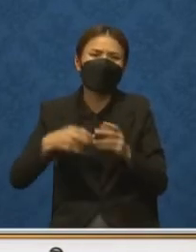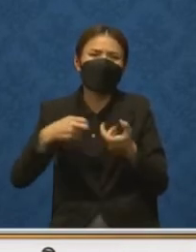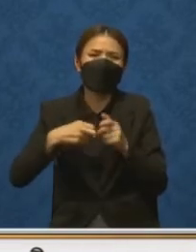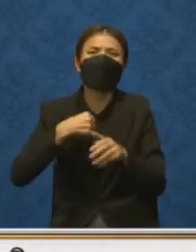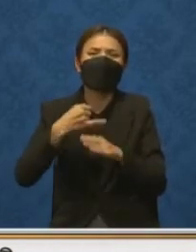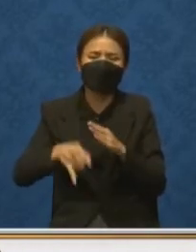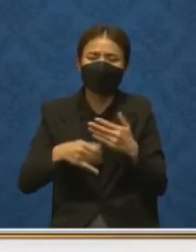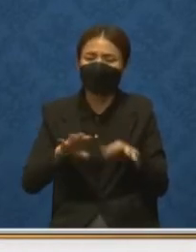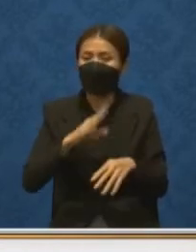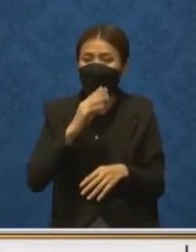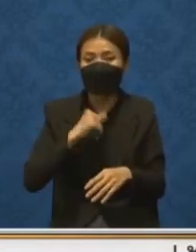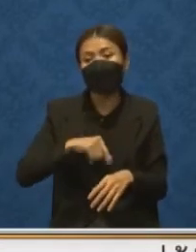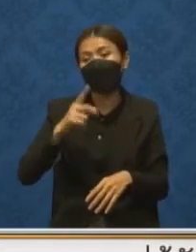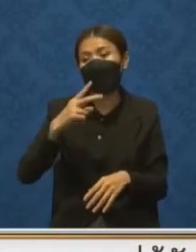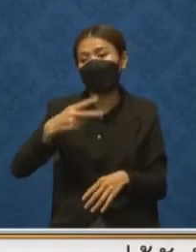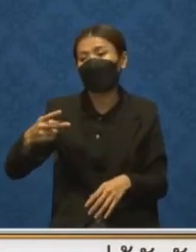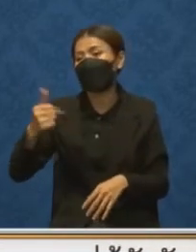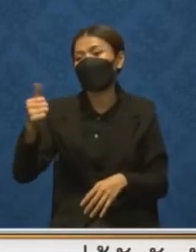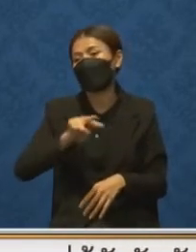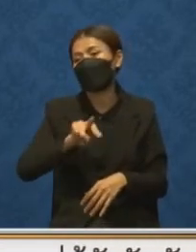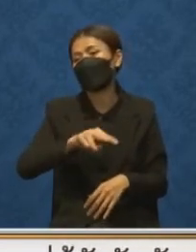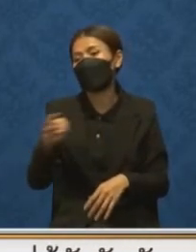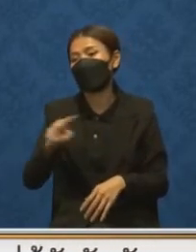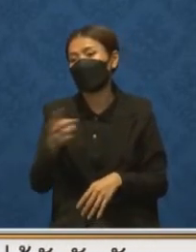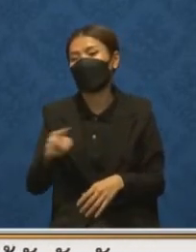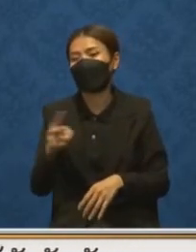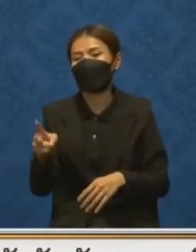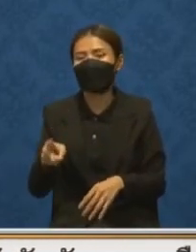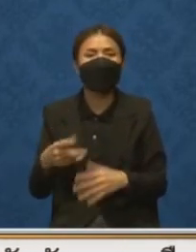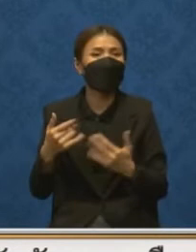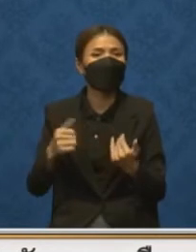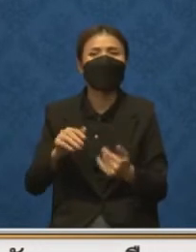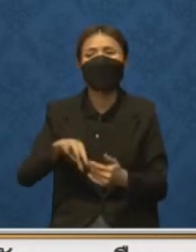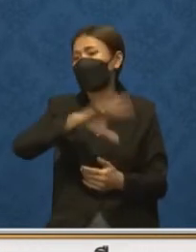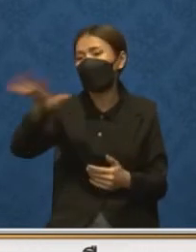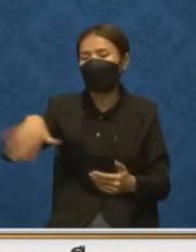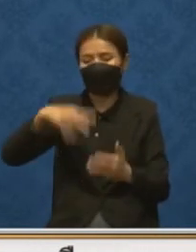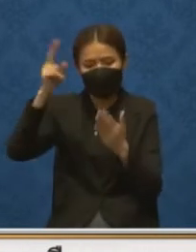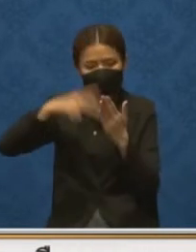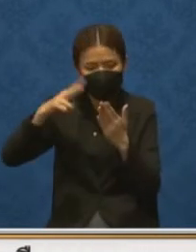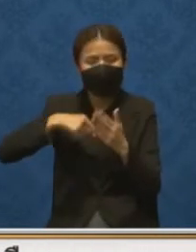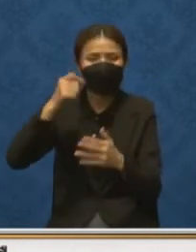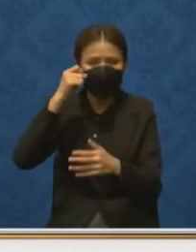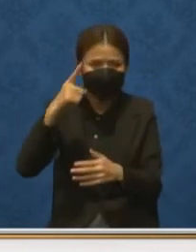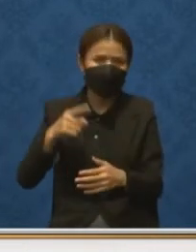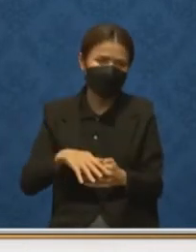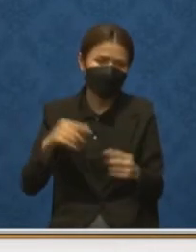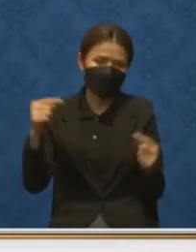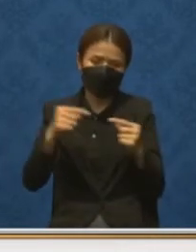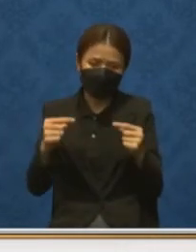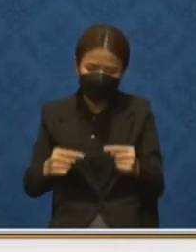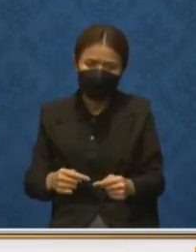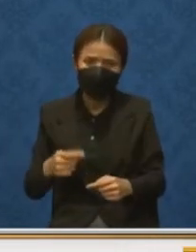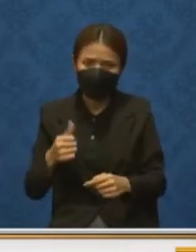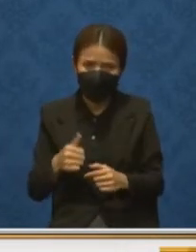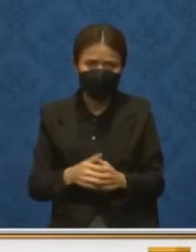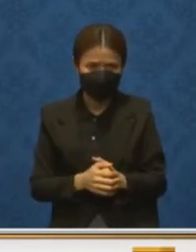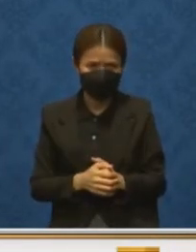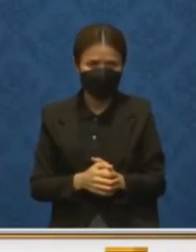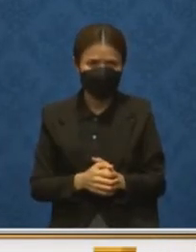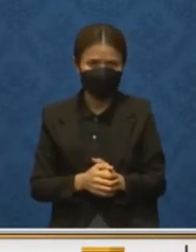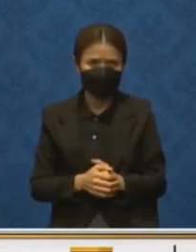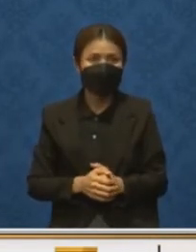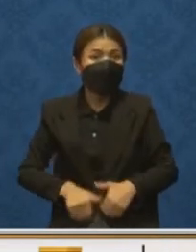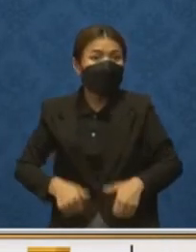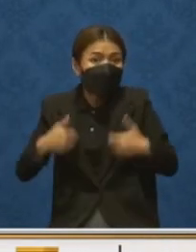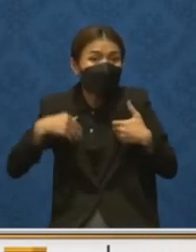้าพอแลเป็ภาษาอื่นไม่วจะเป็นภาษาอะไรทุกคนจะได้เข้าใจตงกันหมดระสอดครองกบความเป็จริท